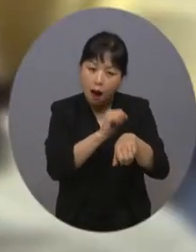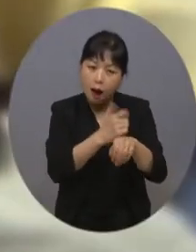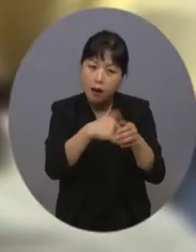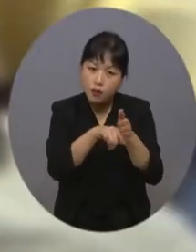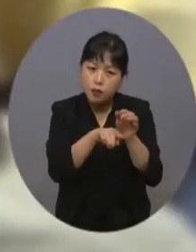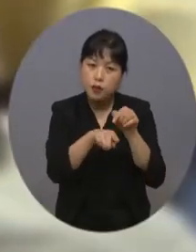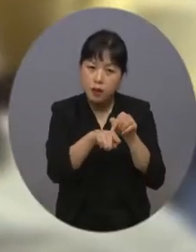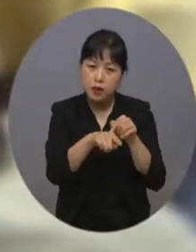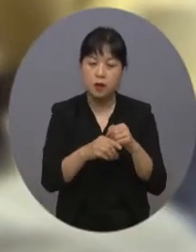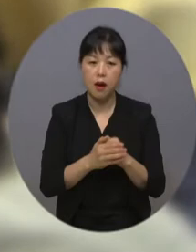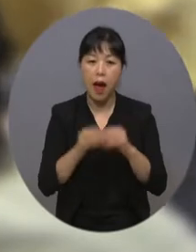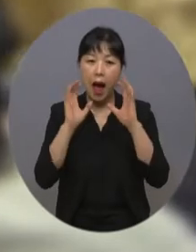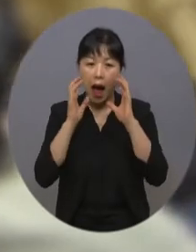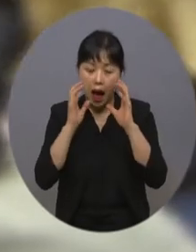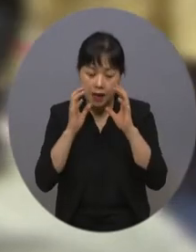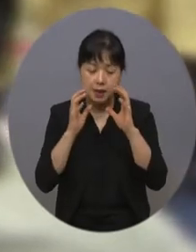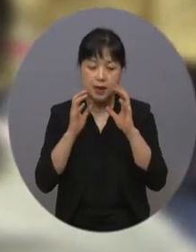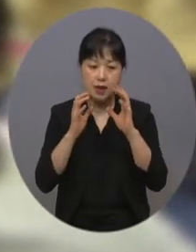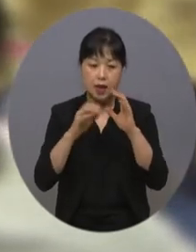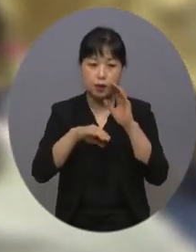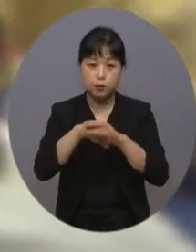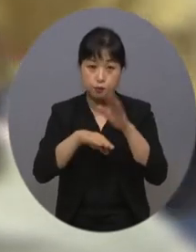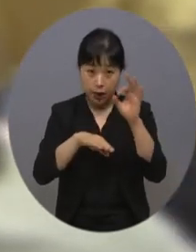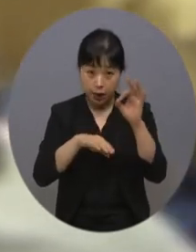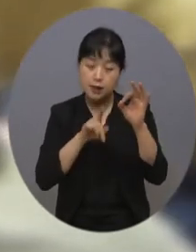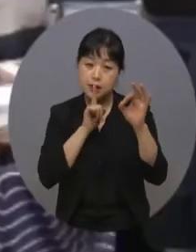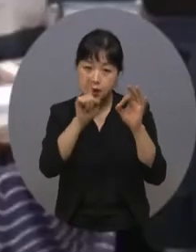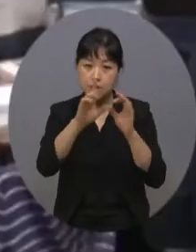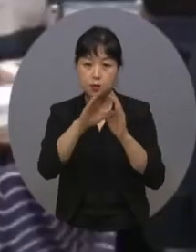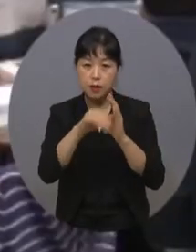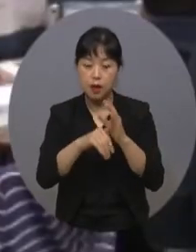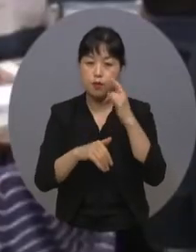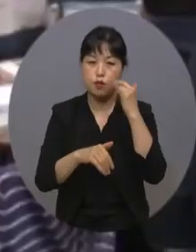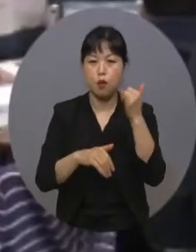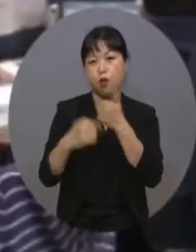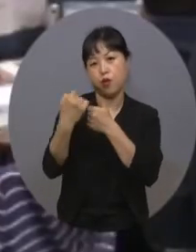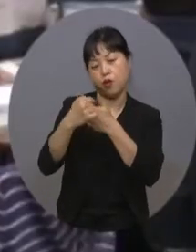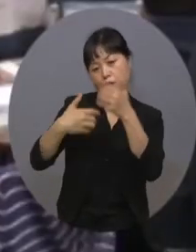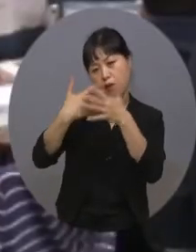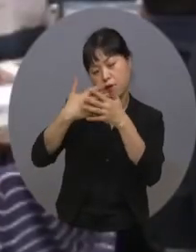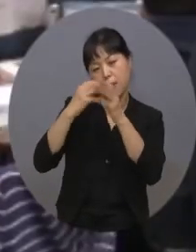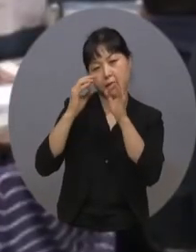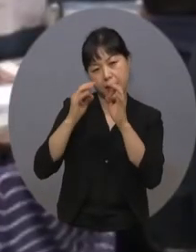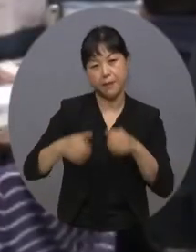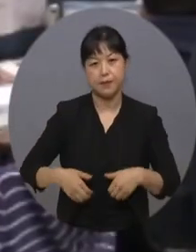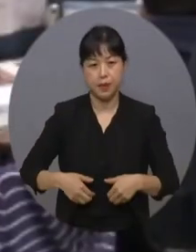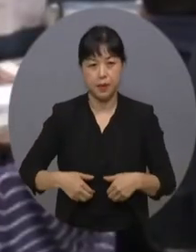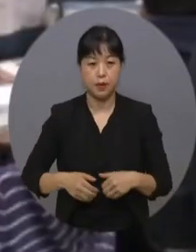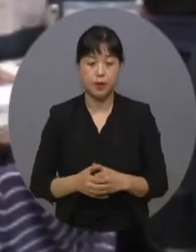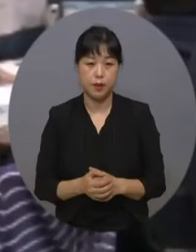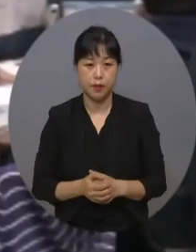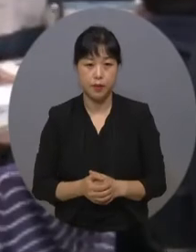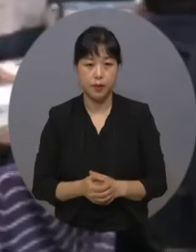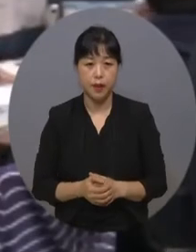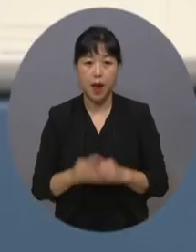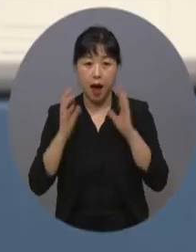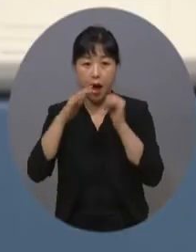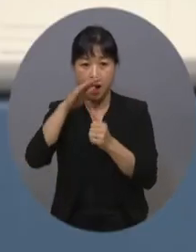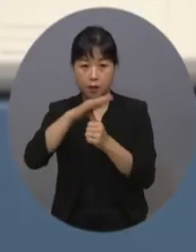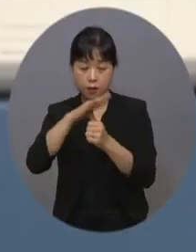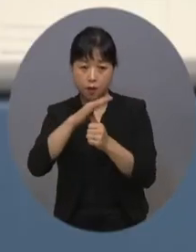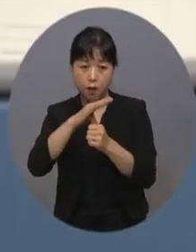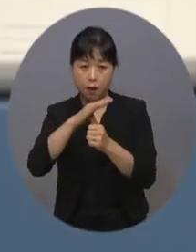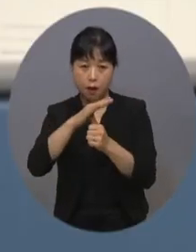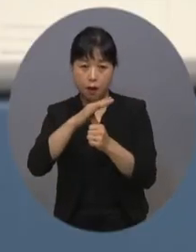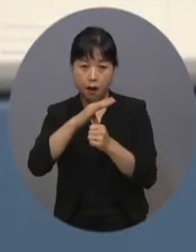부모 교육 영상을 시청하게 할 방침입니다. 정부는 지난 6월 아동학대 예방 관련 예산을 복지부